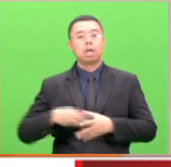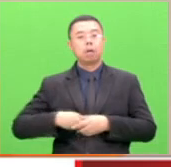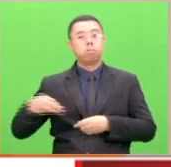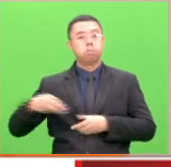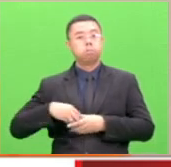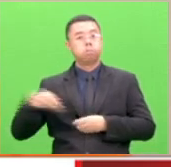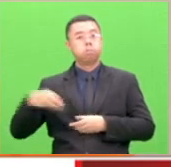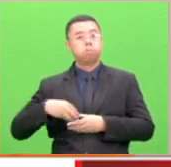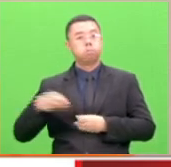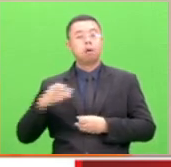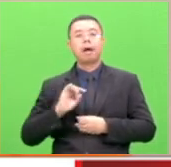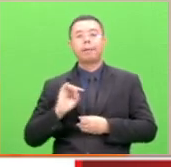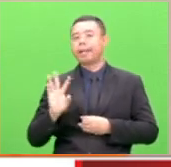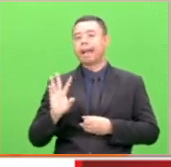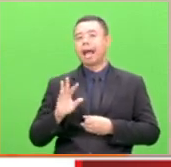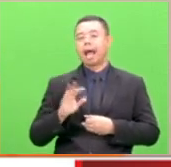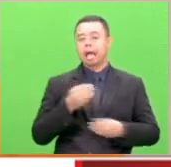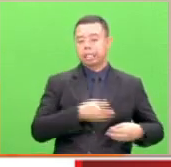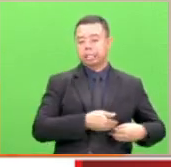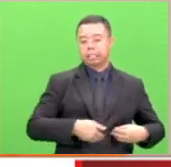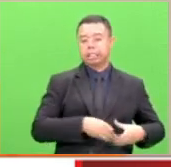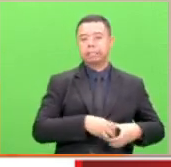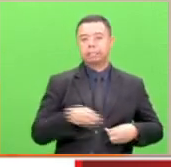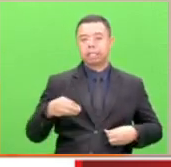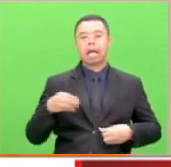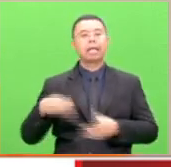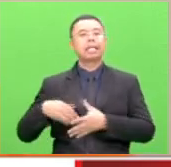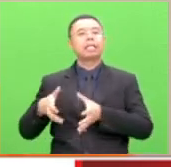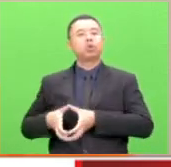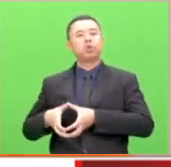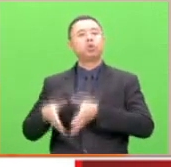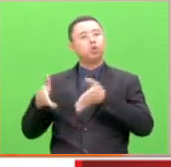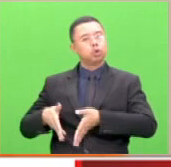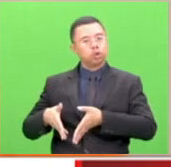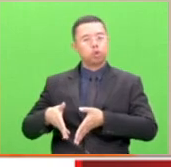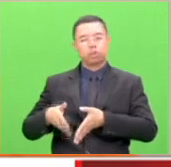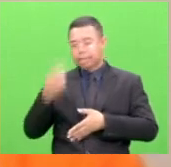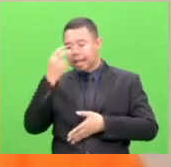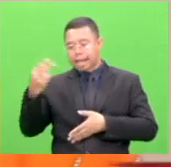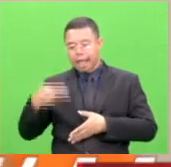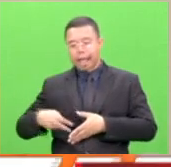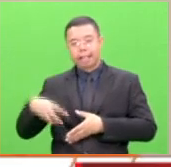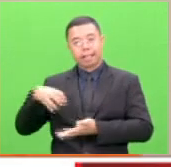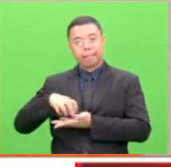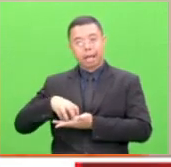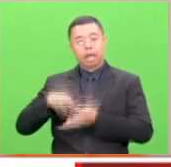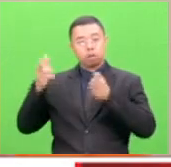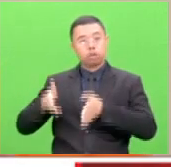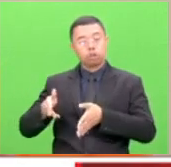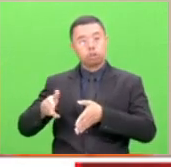itu berbeda dengan liposuction pada umumnya. LAMS itu adalah Local Anesthesi Minimal Invasive yang memberikan,